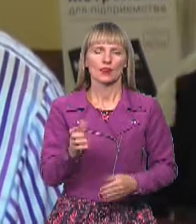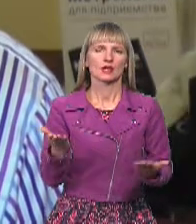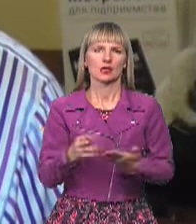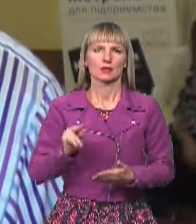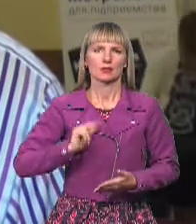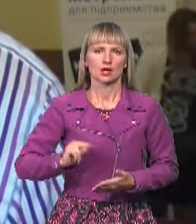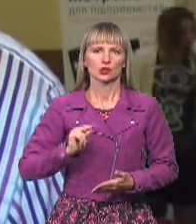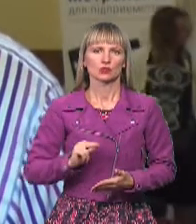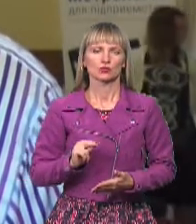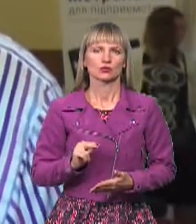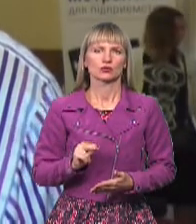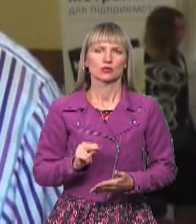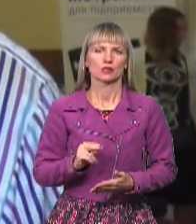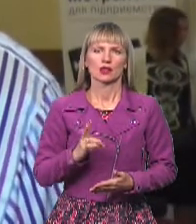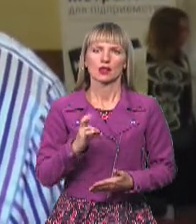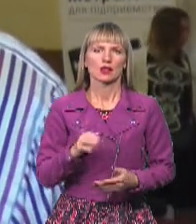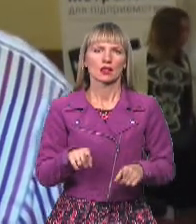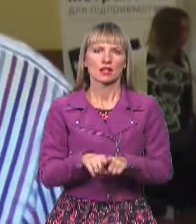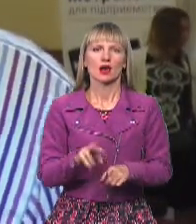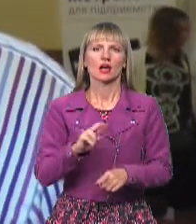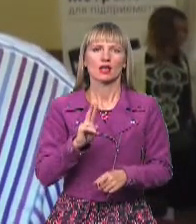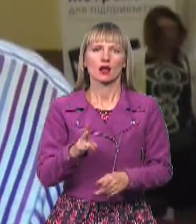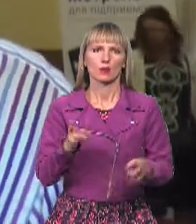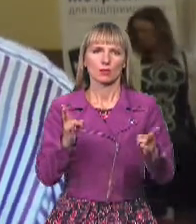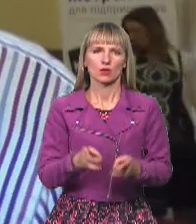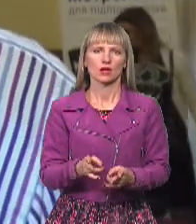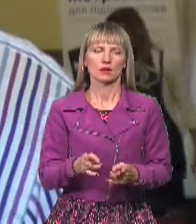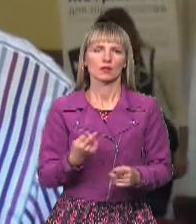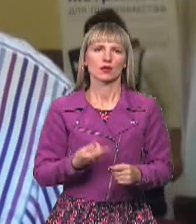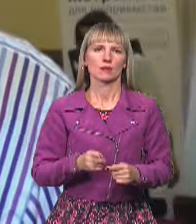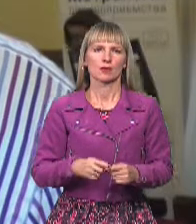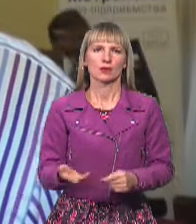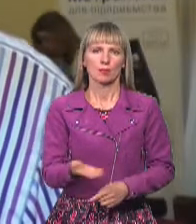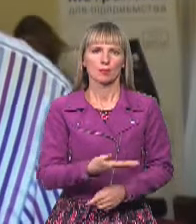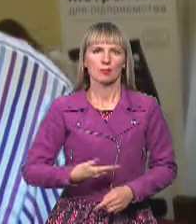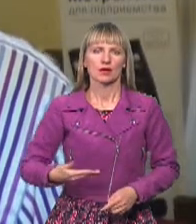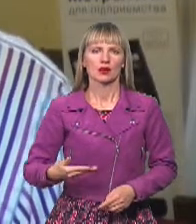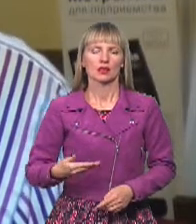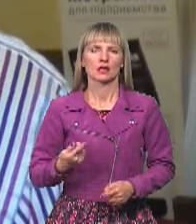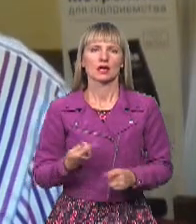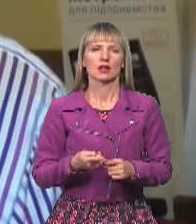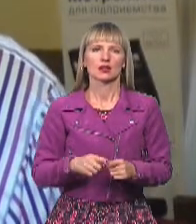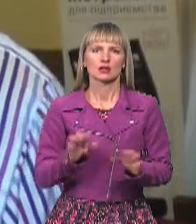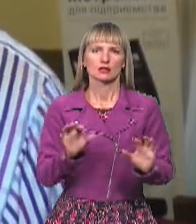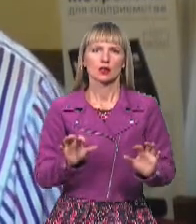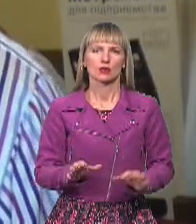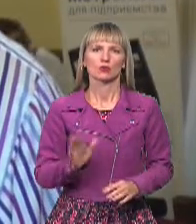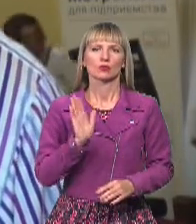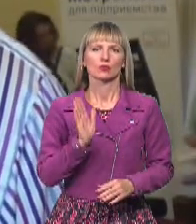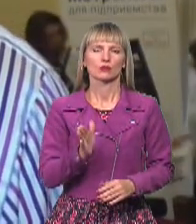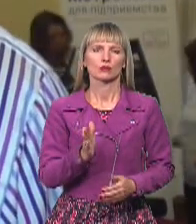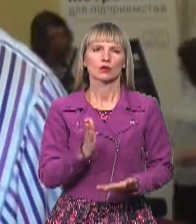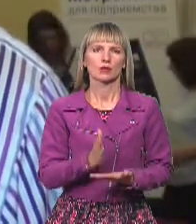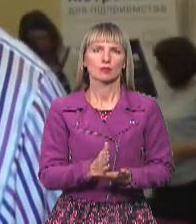працюють не так, як потрібно. Да? Тому ми цей закон не буде мати такі